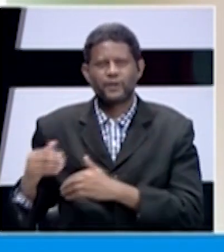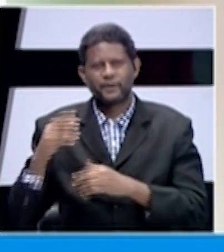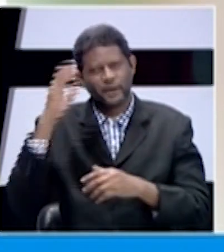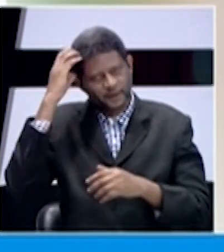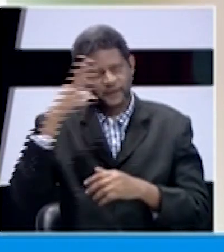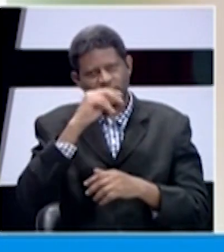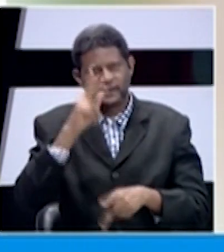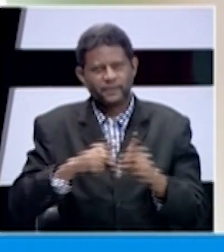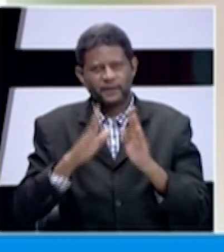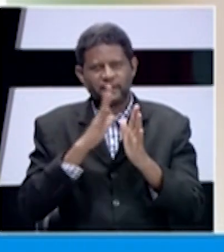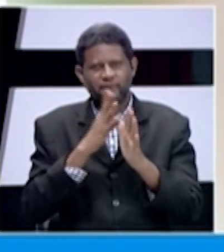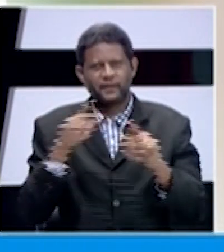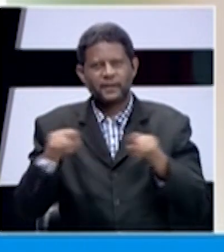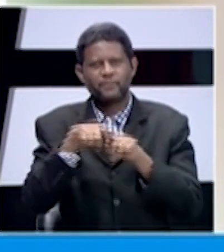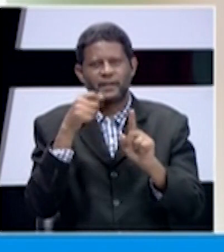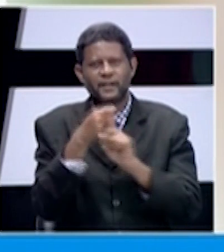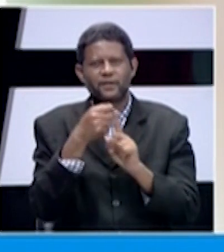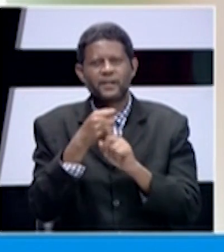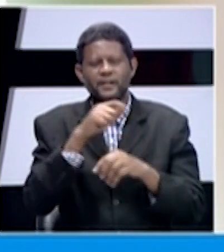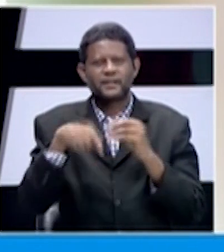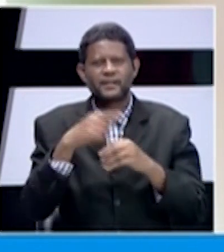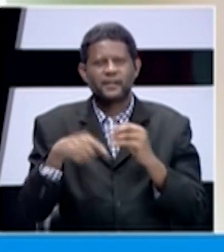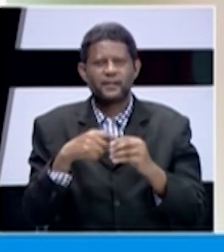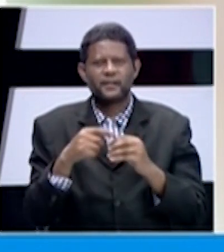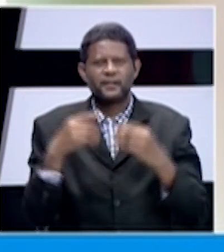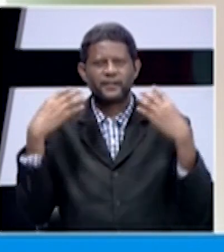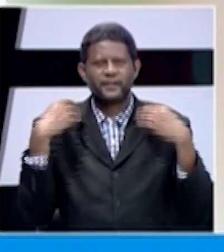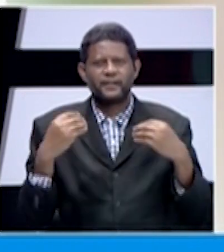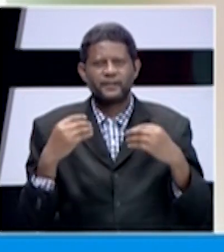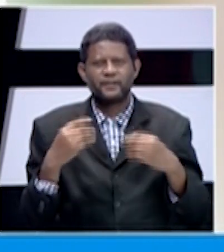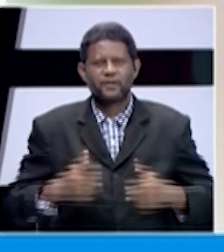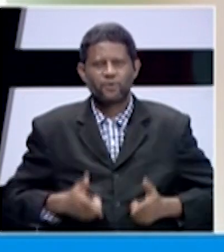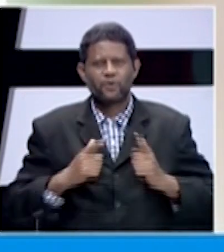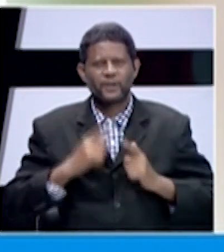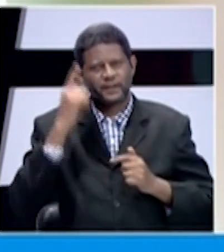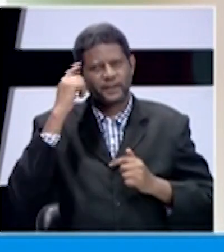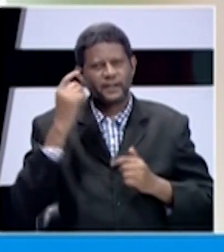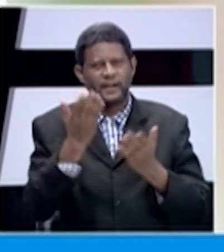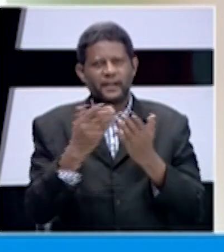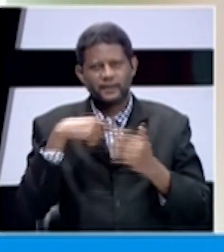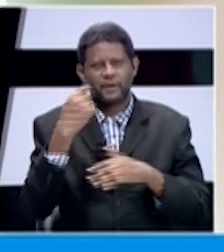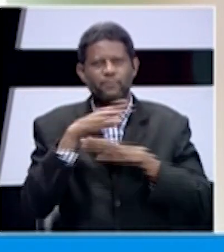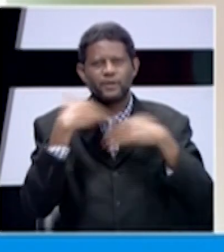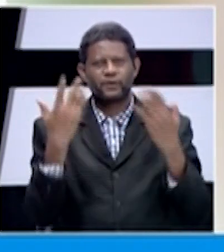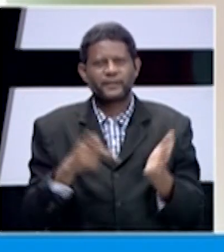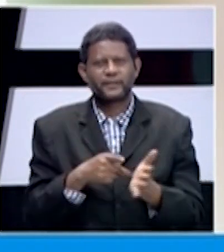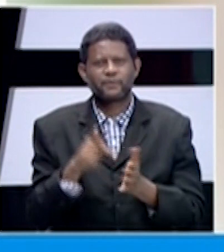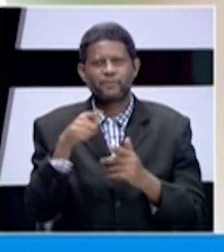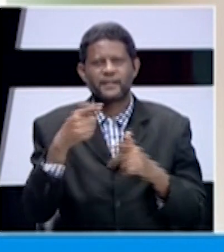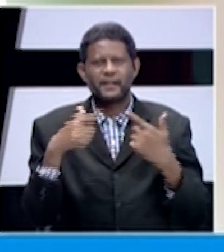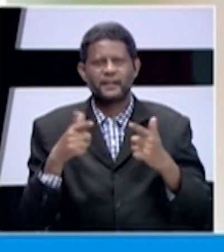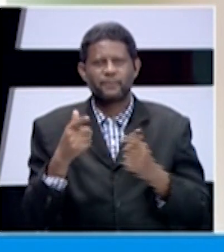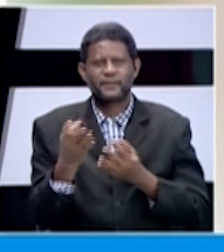ንህዝብና ንተሰሊፍና ከም እንቃለሶን ምእንተ ህልውና ድሕንነትን ትግራይ ኣድላይ ዘበለ መስዋእትነት ከም እንኸፍል በዚ